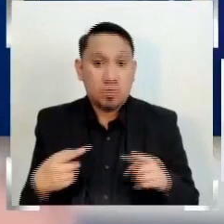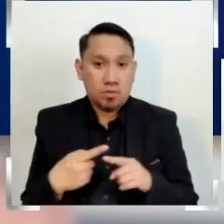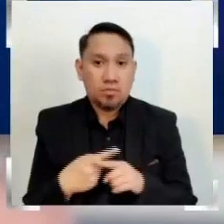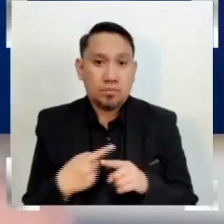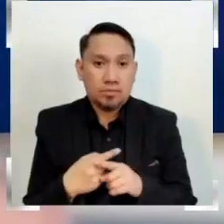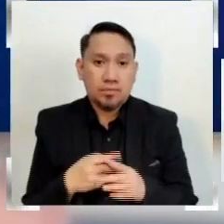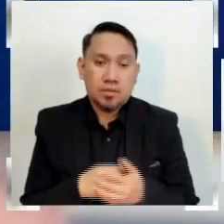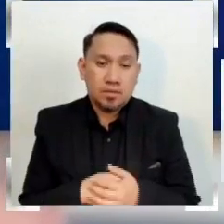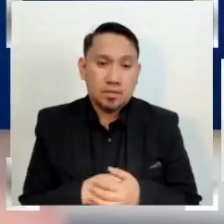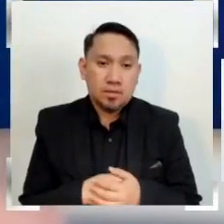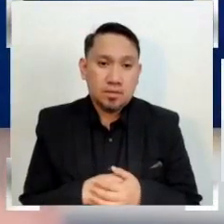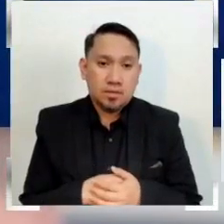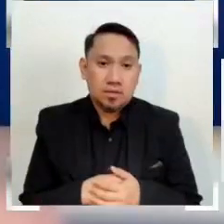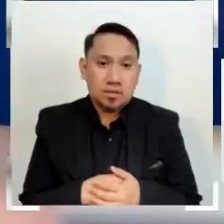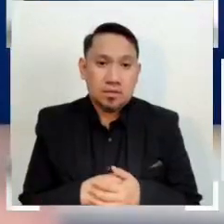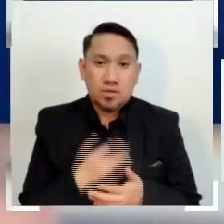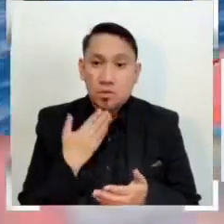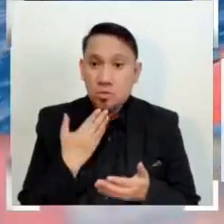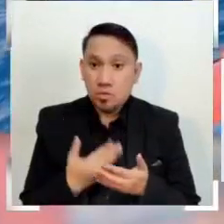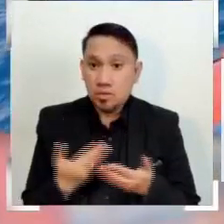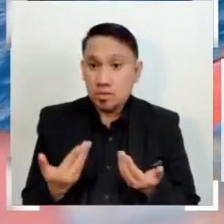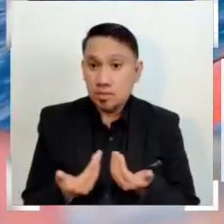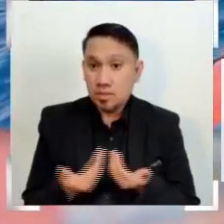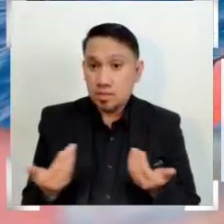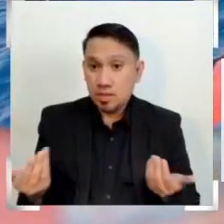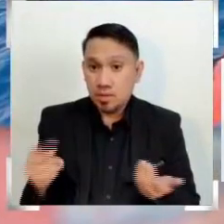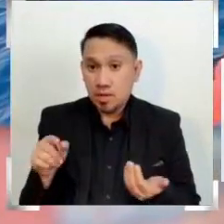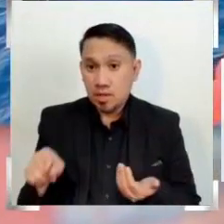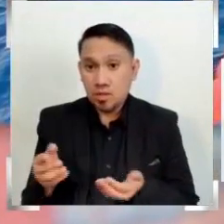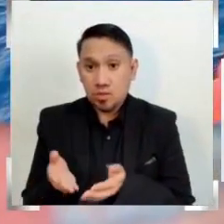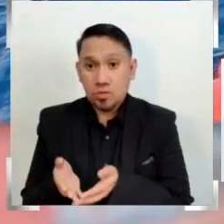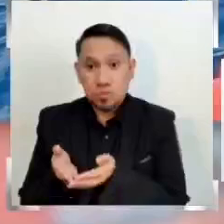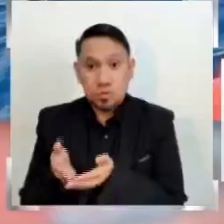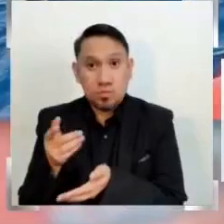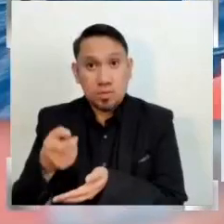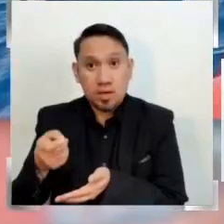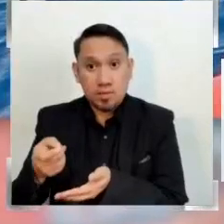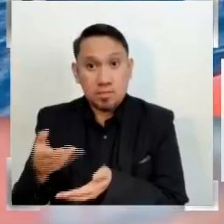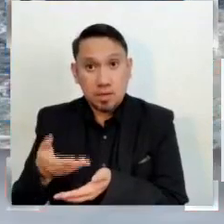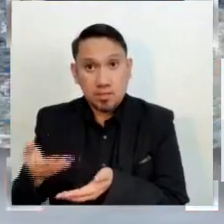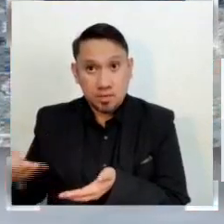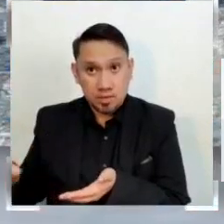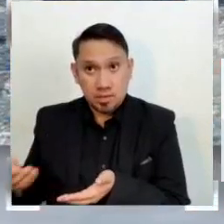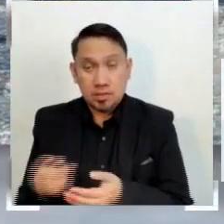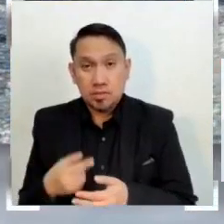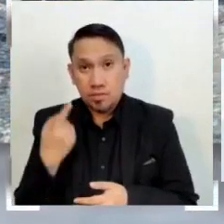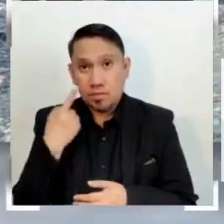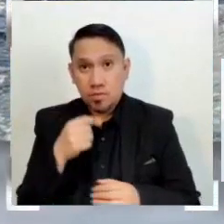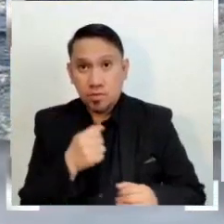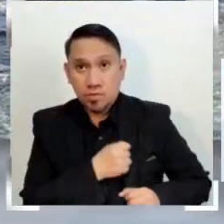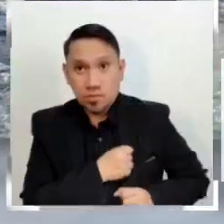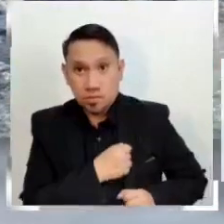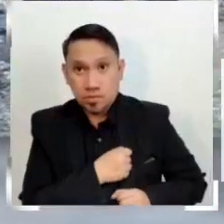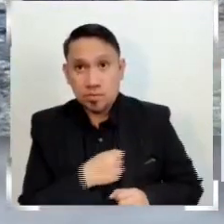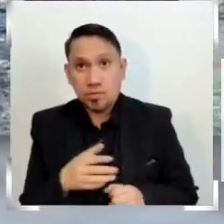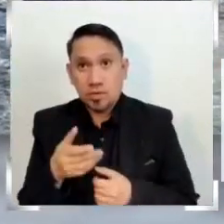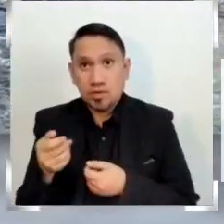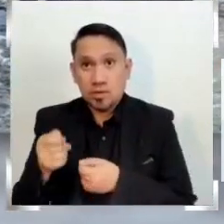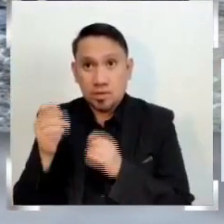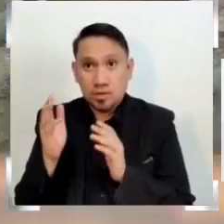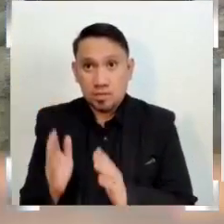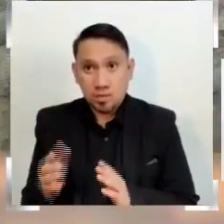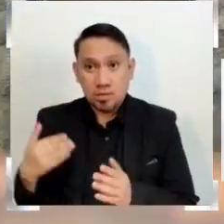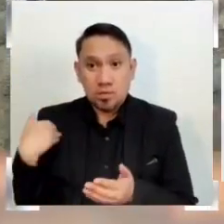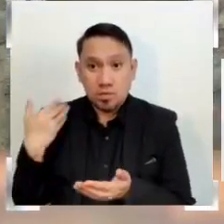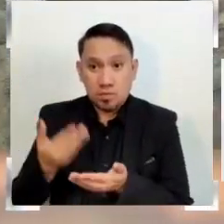lang nakahiwalay sa isang bangka ang mga ipamimigay na Noche Buena at hygiene kits sa mga sundalo at mangingisda sa pupuntahan sana naming isla